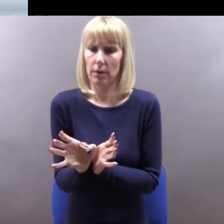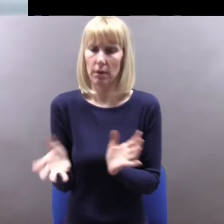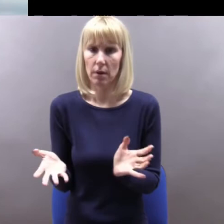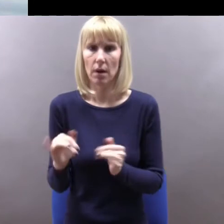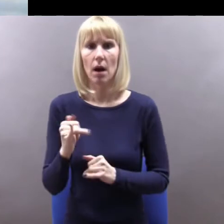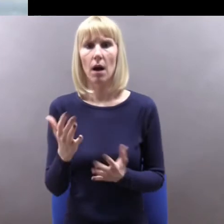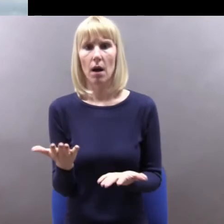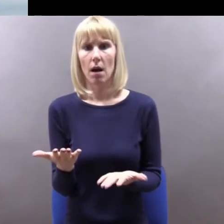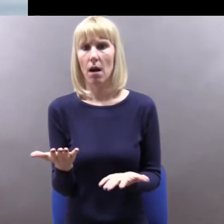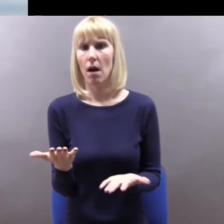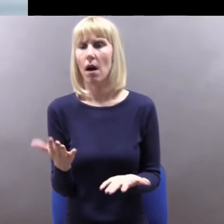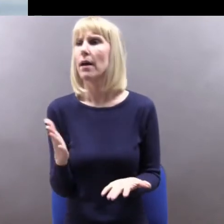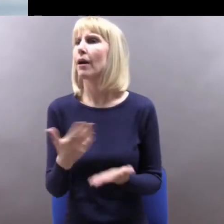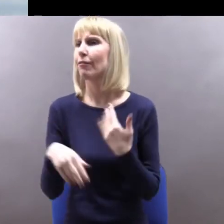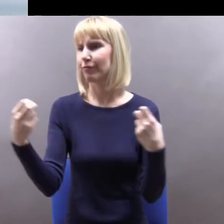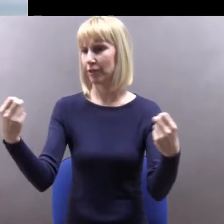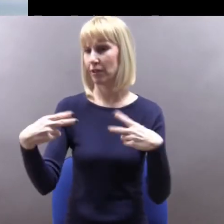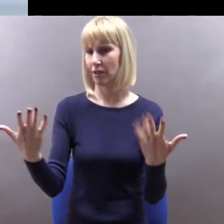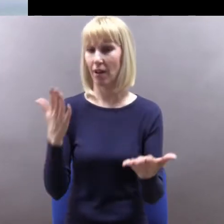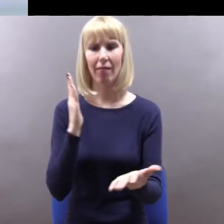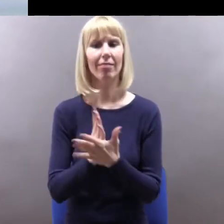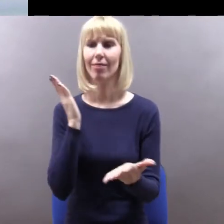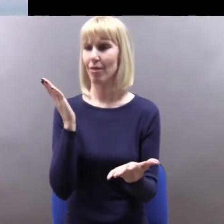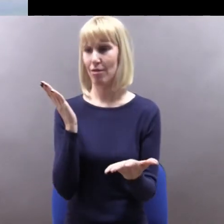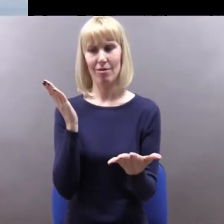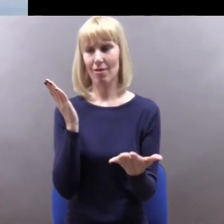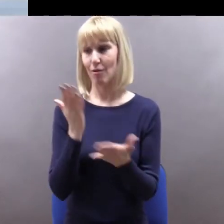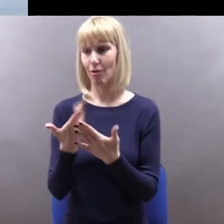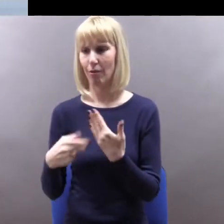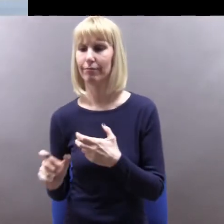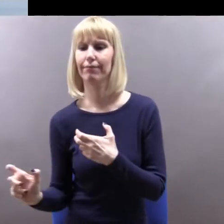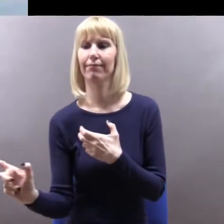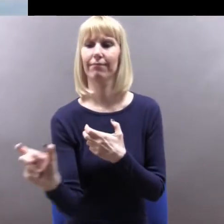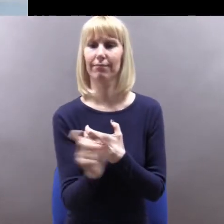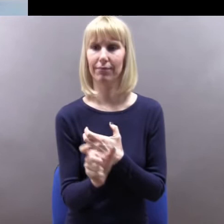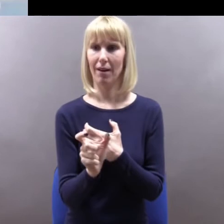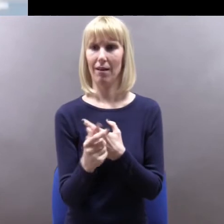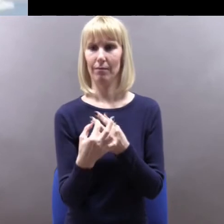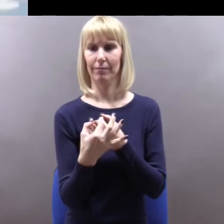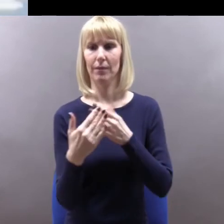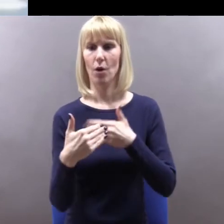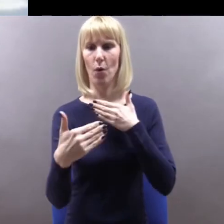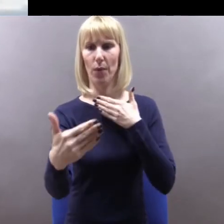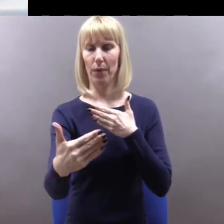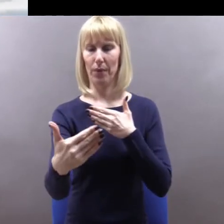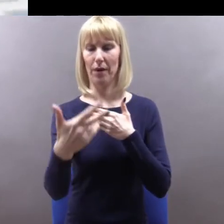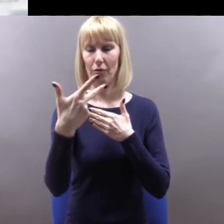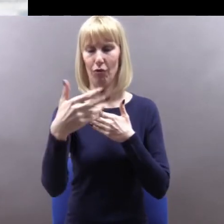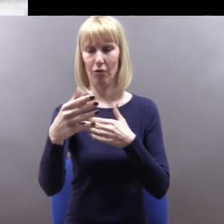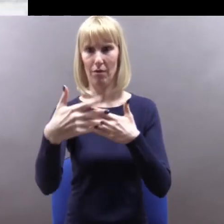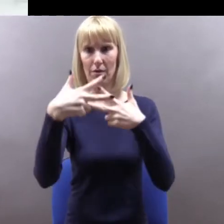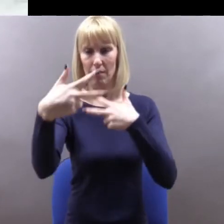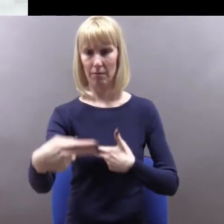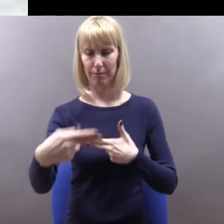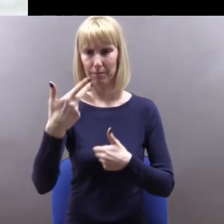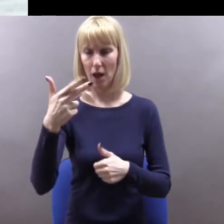automatu strzelam, w kinie do wyboru macie tylko i wyłącznie pierwszy rząd w odległości 3 metrów od ekranu, gdzie